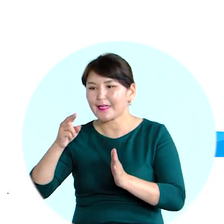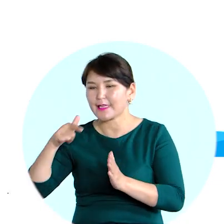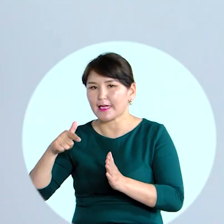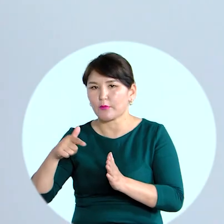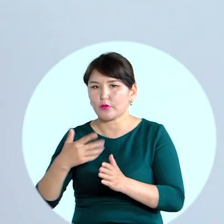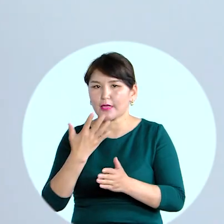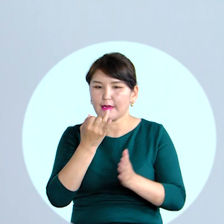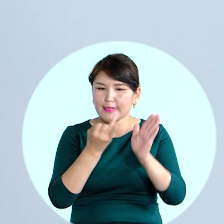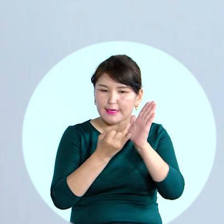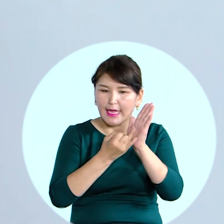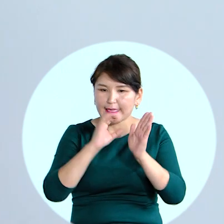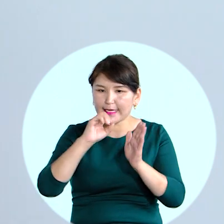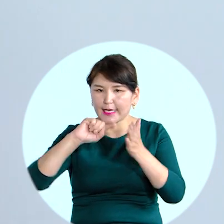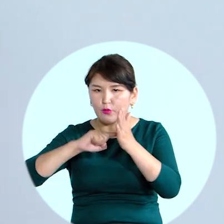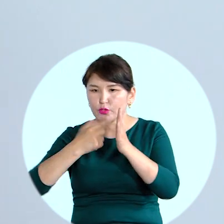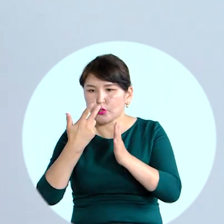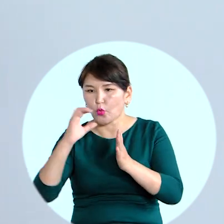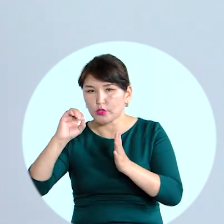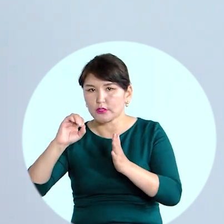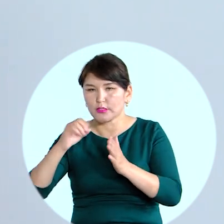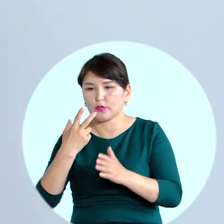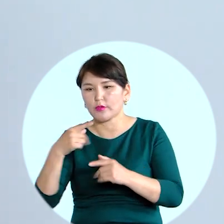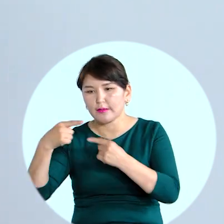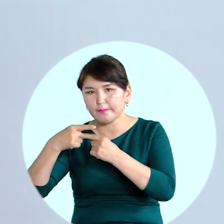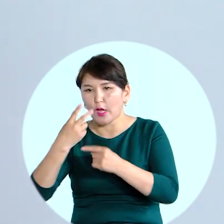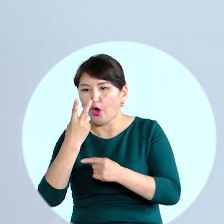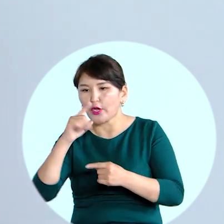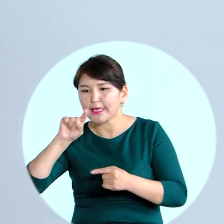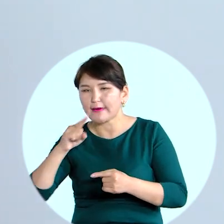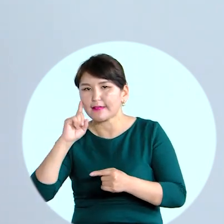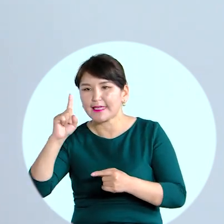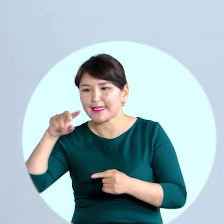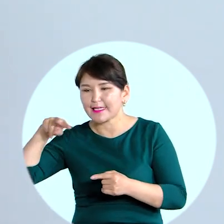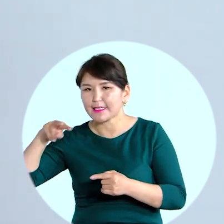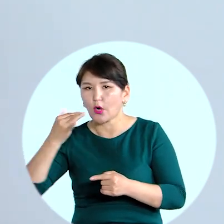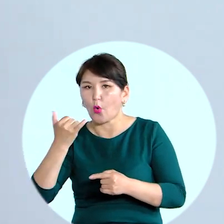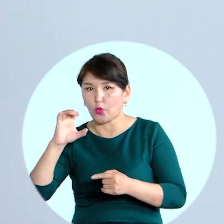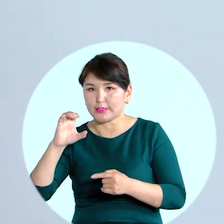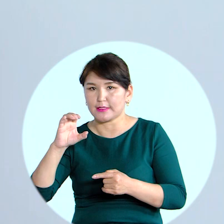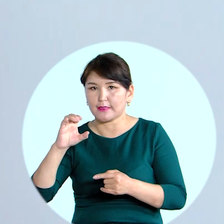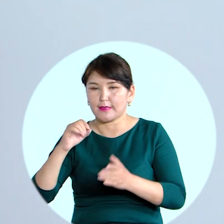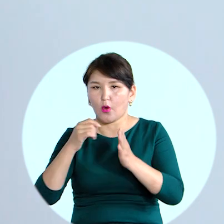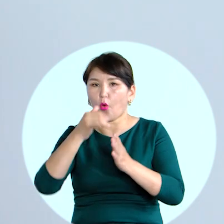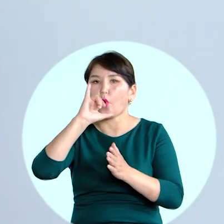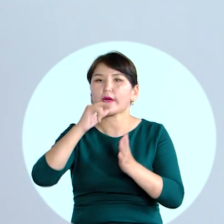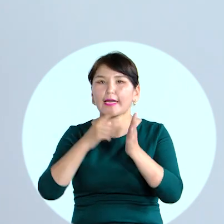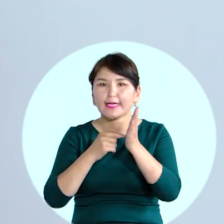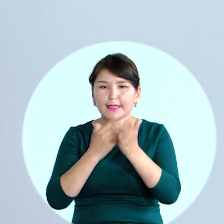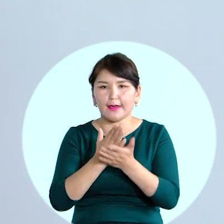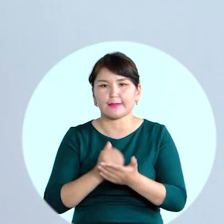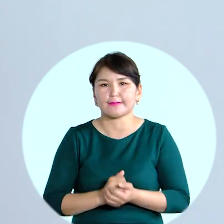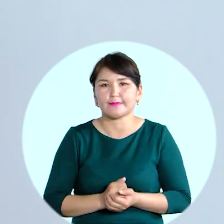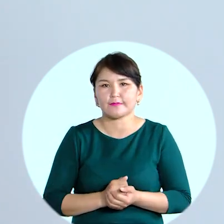ууг усыг уувал зохистой байх нь. За, энэ гол утга нь юу гэхээр сүүлийн үеийн залуучуудын дунд бол унааны хэрэглэх